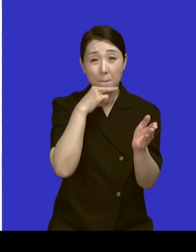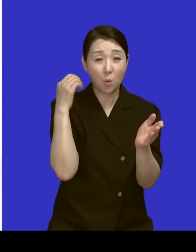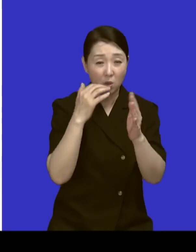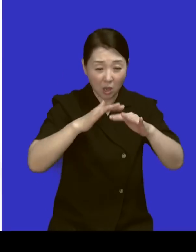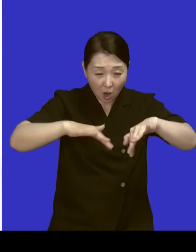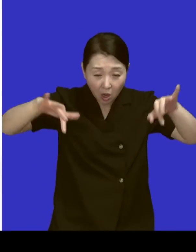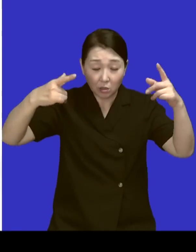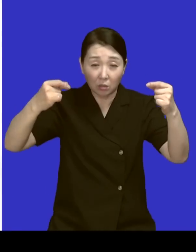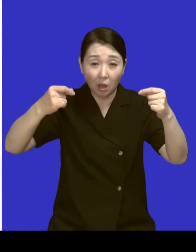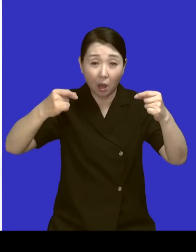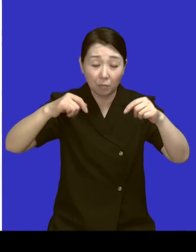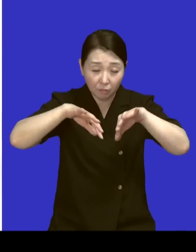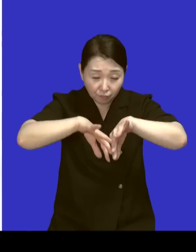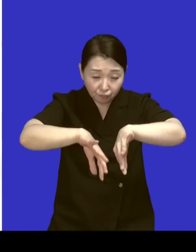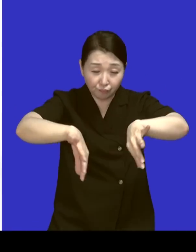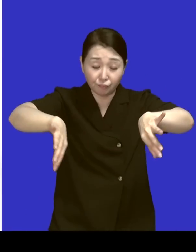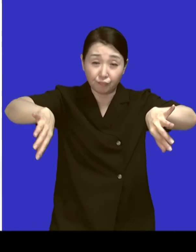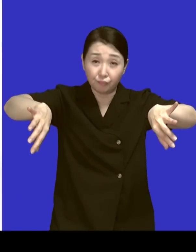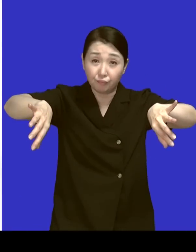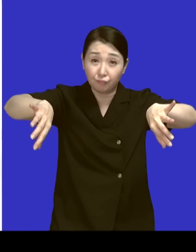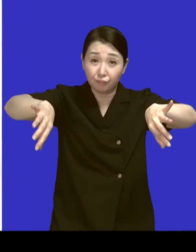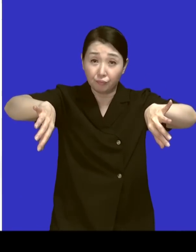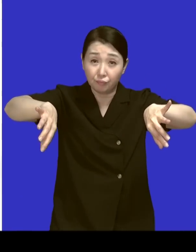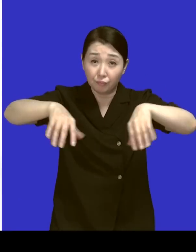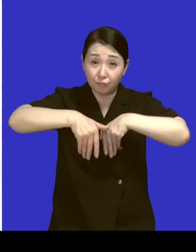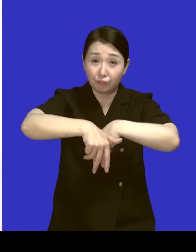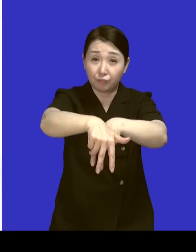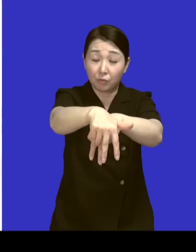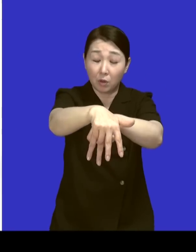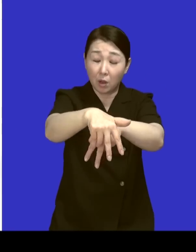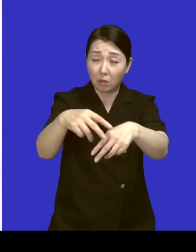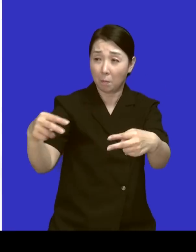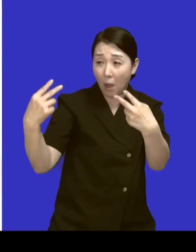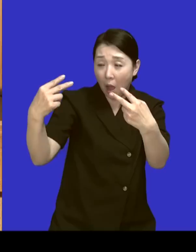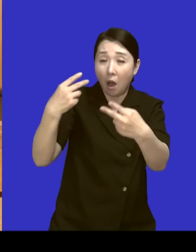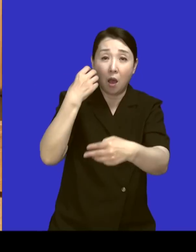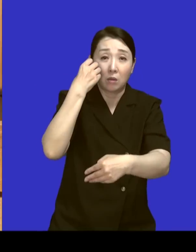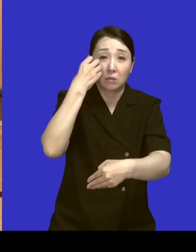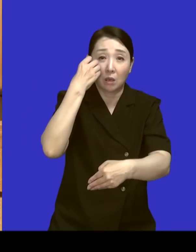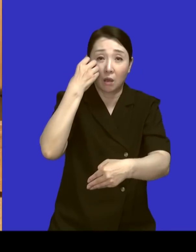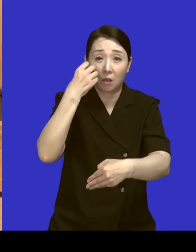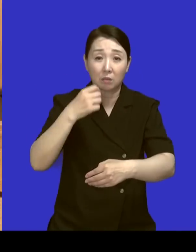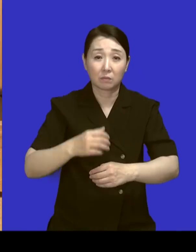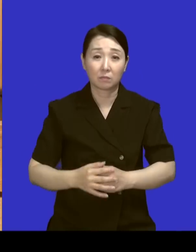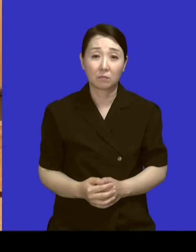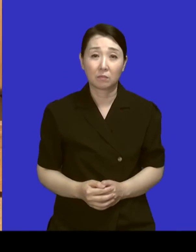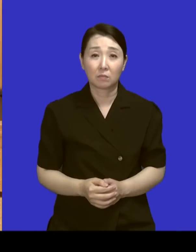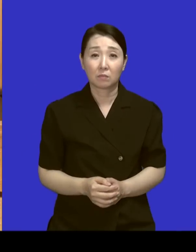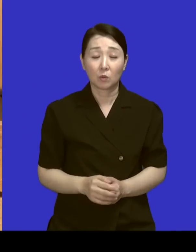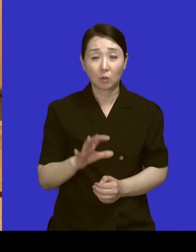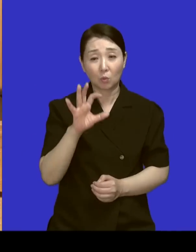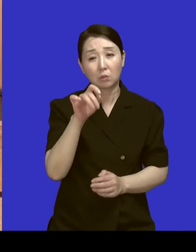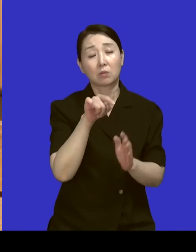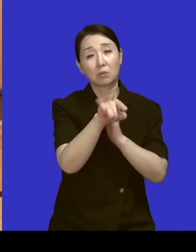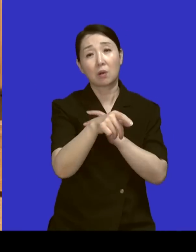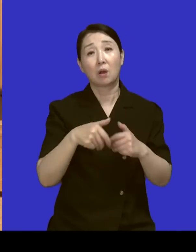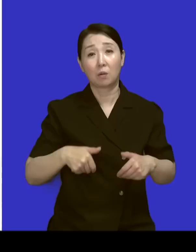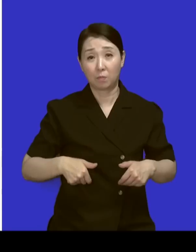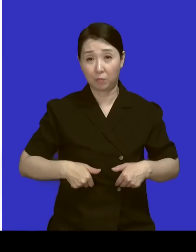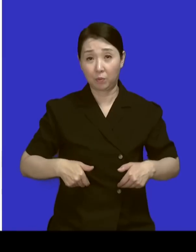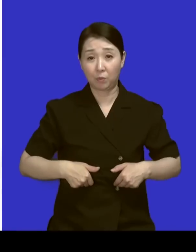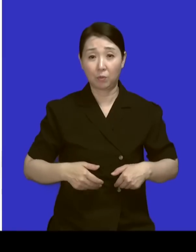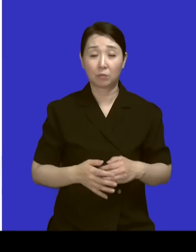제 앞을 열어주는 거예요. 제 앞길을. 예. 근데 그 시선이 뭔가 이상하게 느껴졌어요. 예. 그래도 어쨌든 화장실을 가야